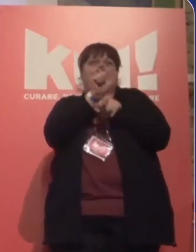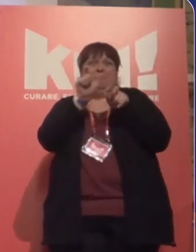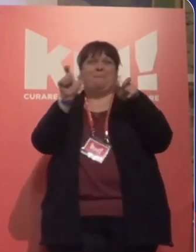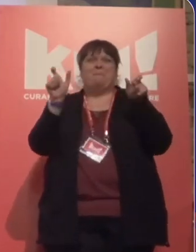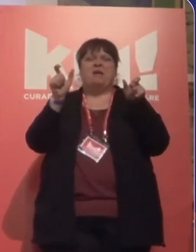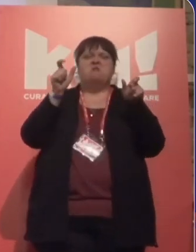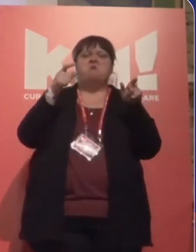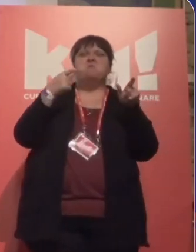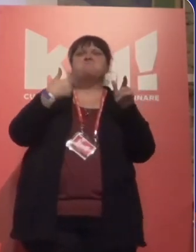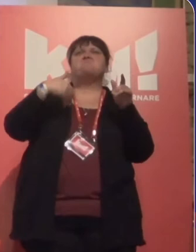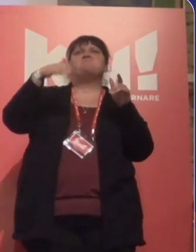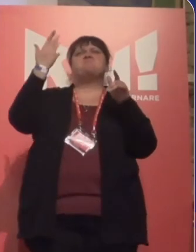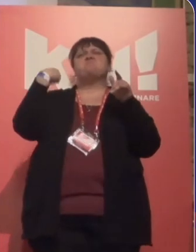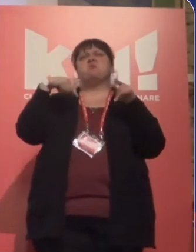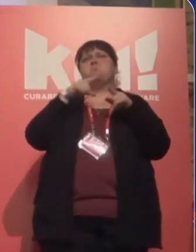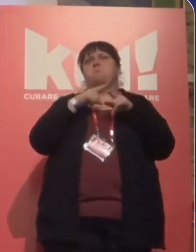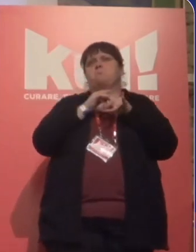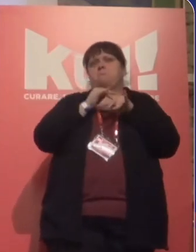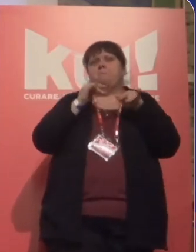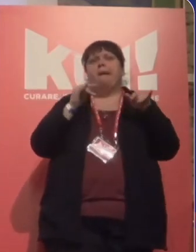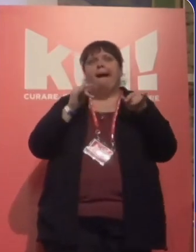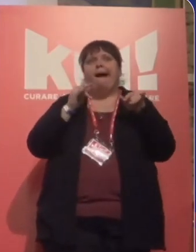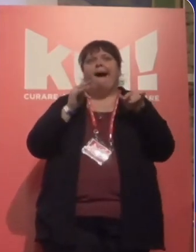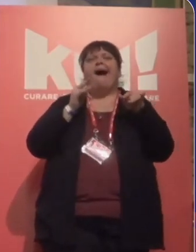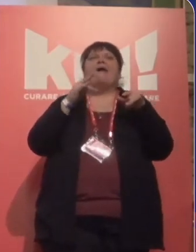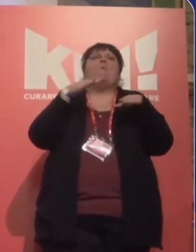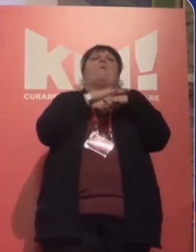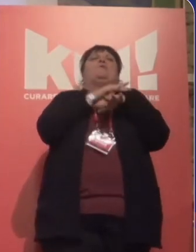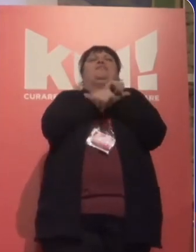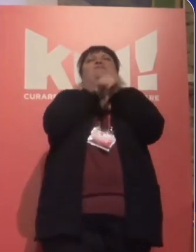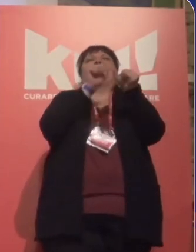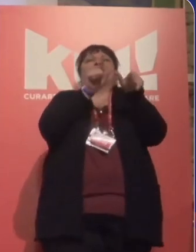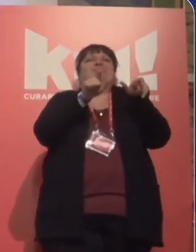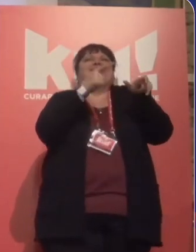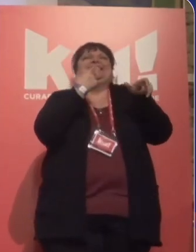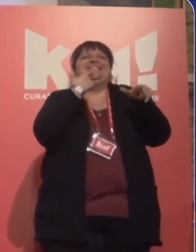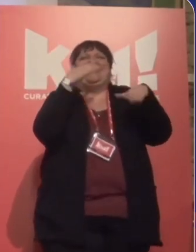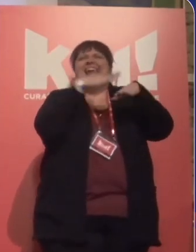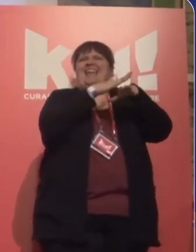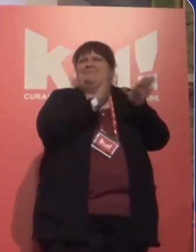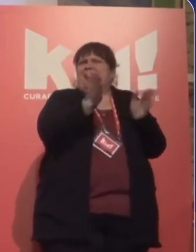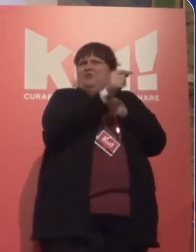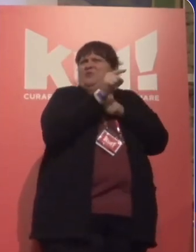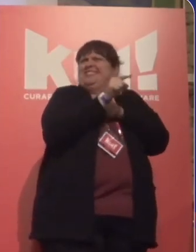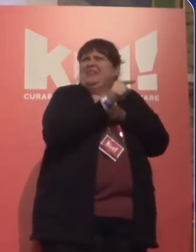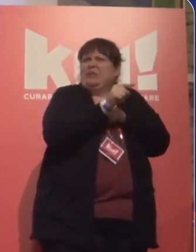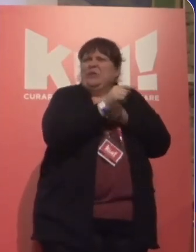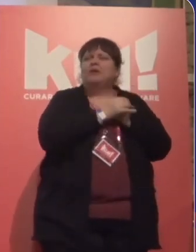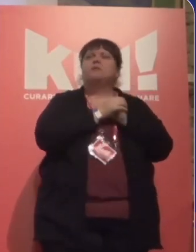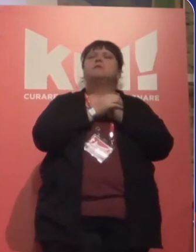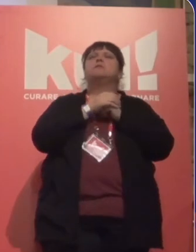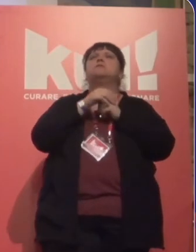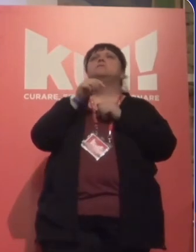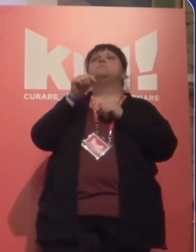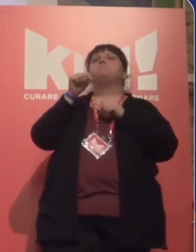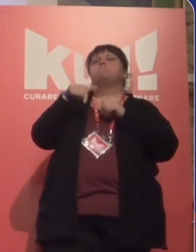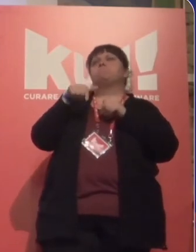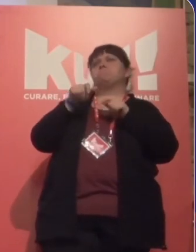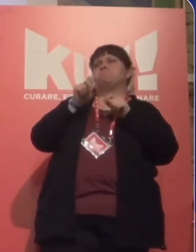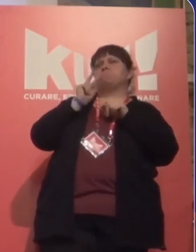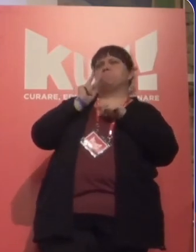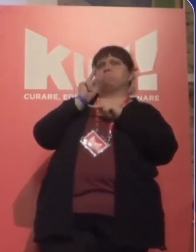lavori tutte cose che ora guardiamo con spesso un po di sospetto di